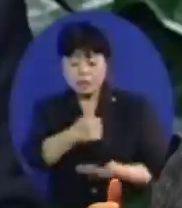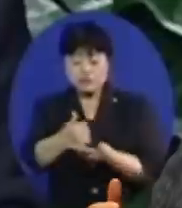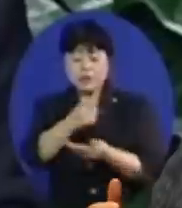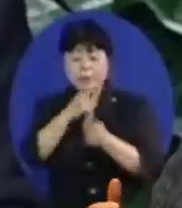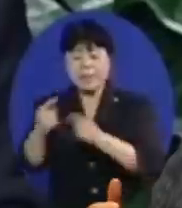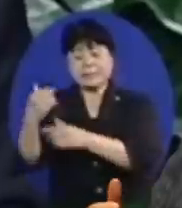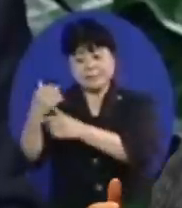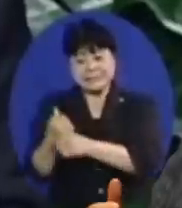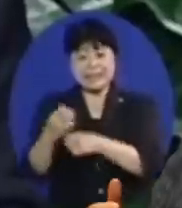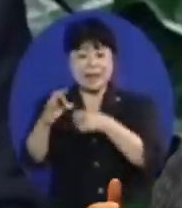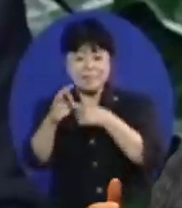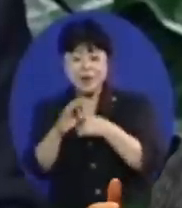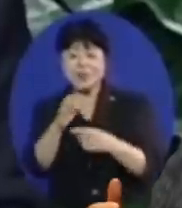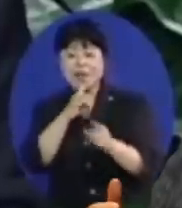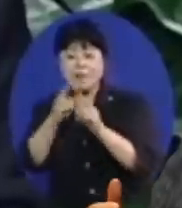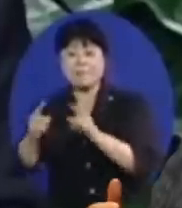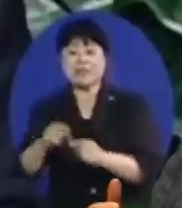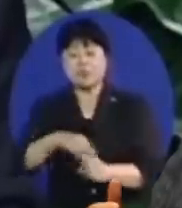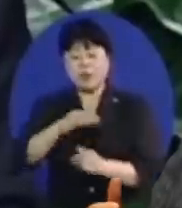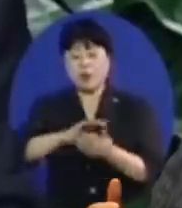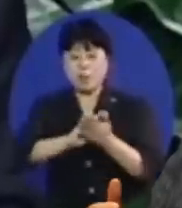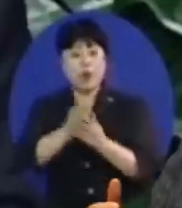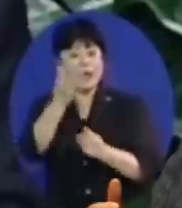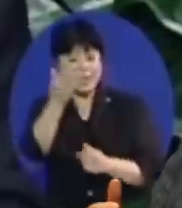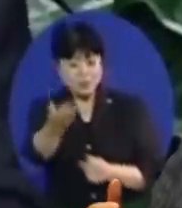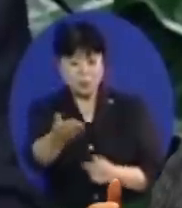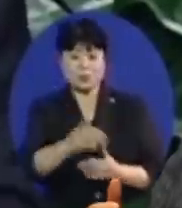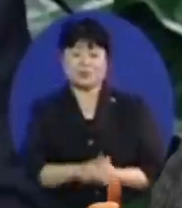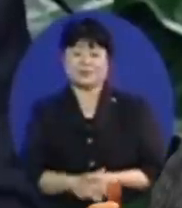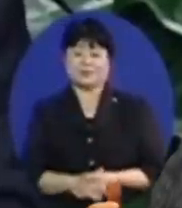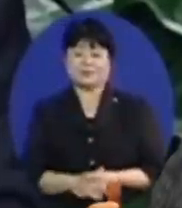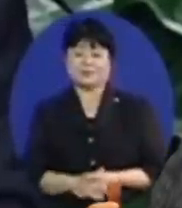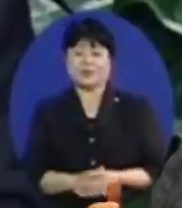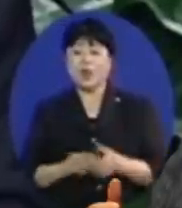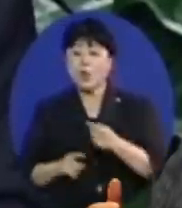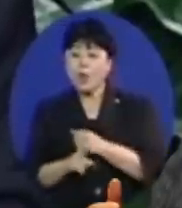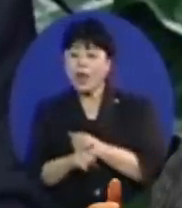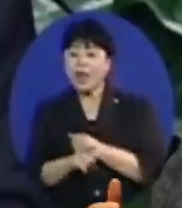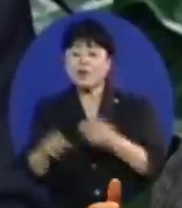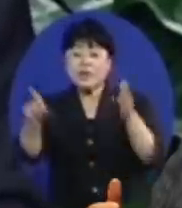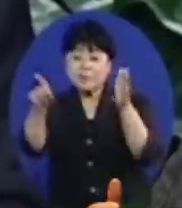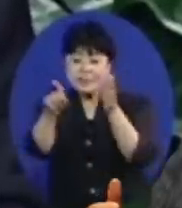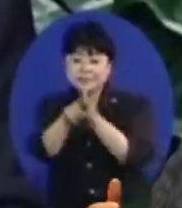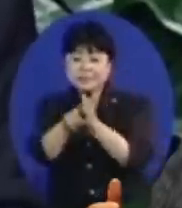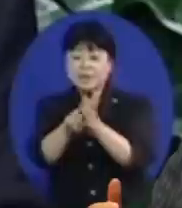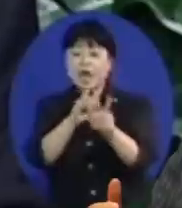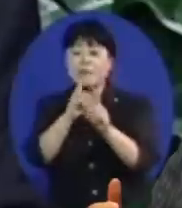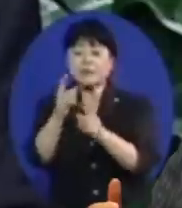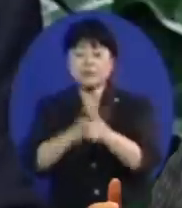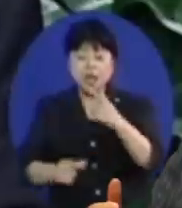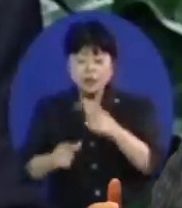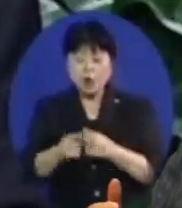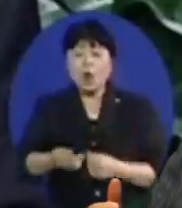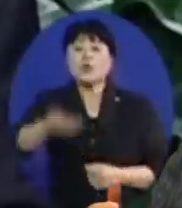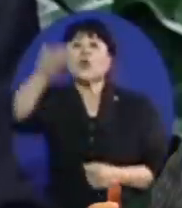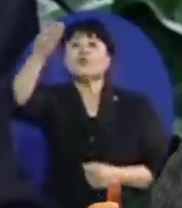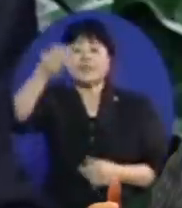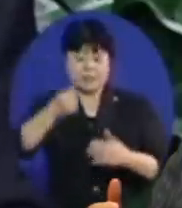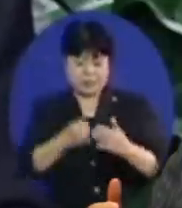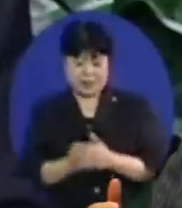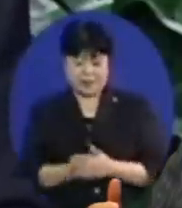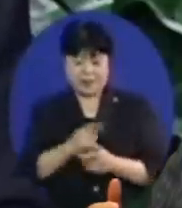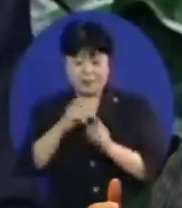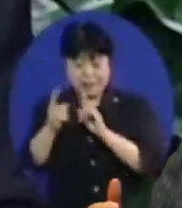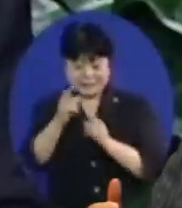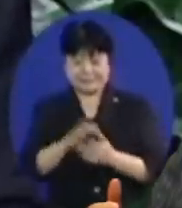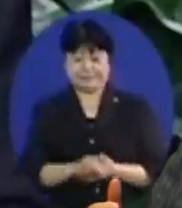말씀을 의지하면 말씀은 그 환경을 변화시키는 것입니다. 왜냐하면 우리의 믿음은 말씀보다 한 단계 높습니다.